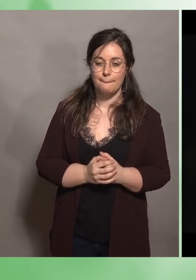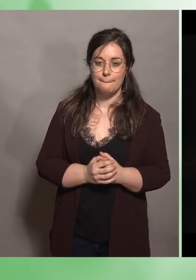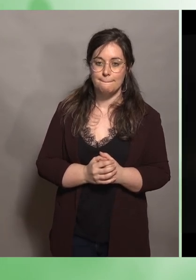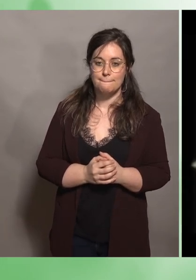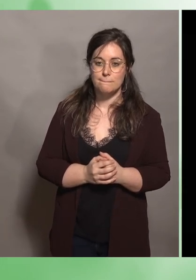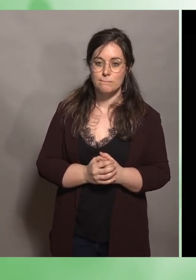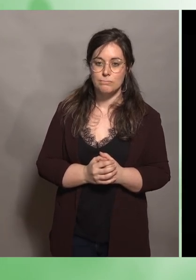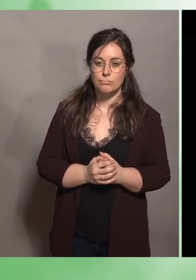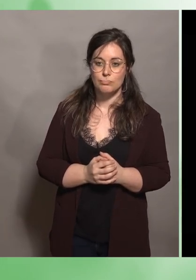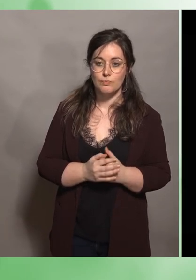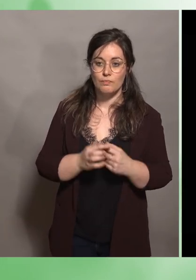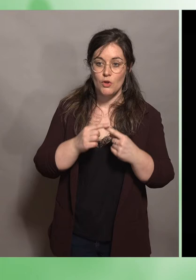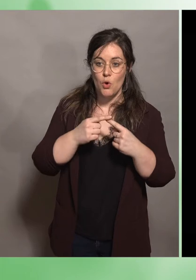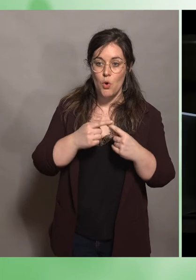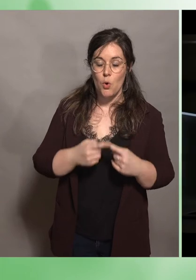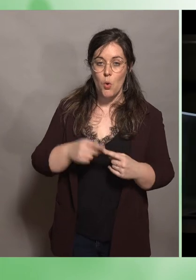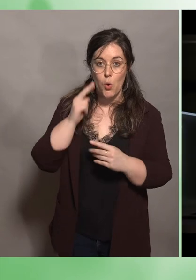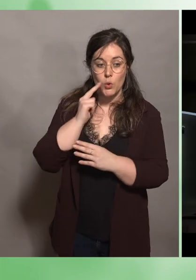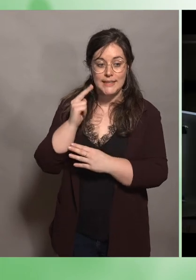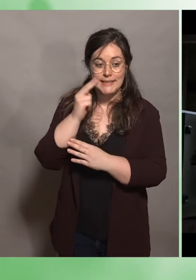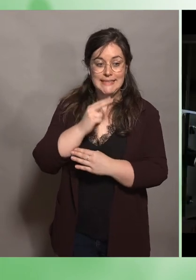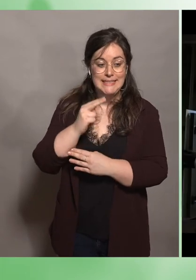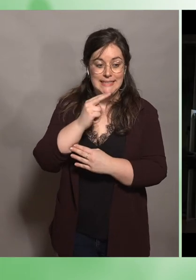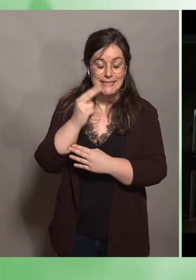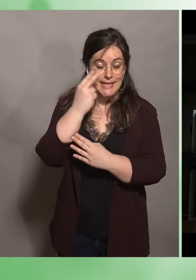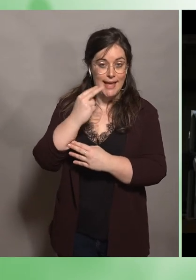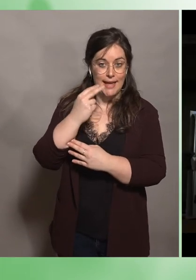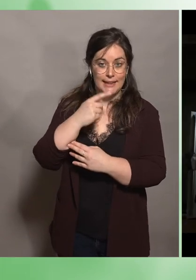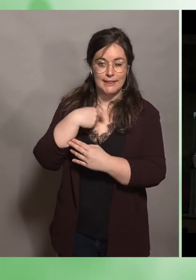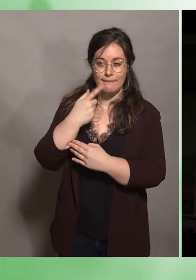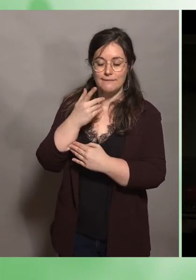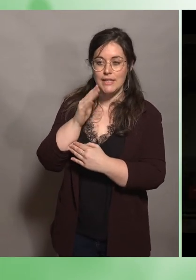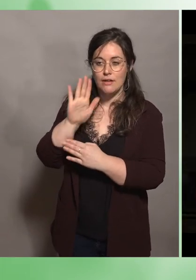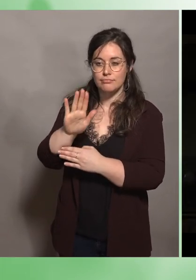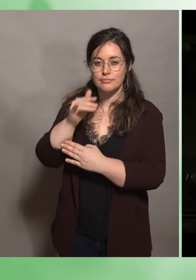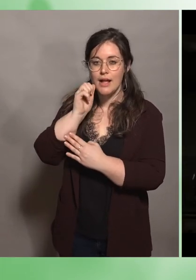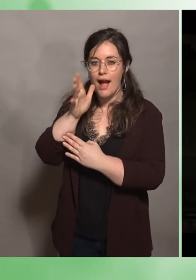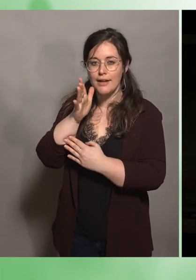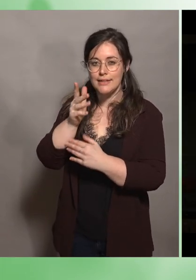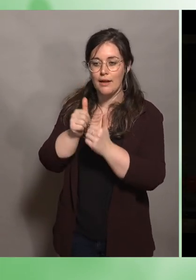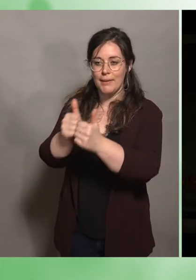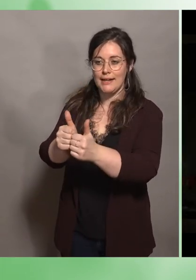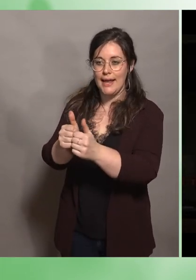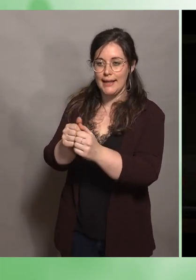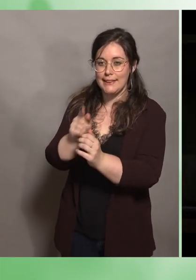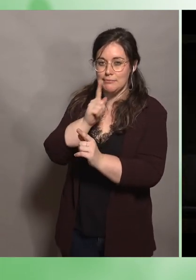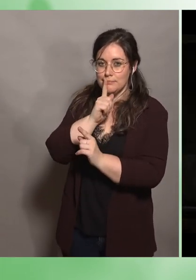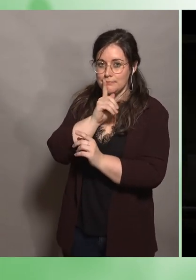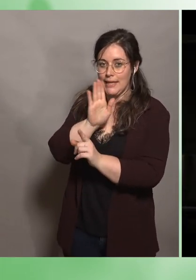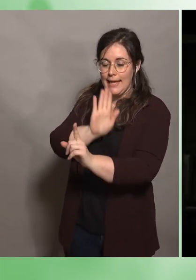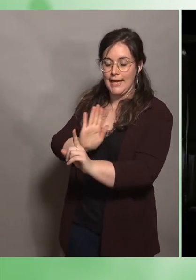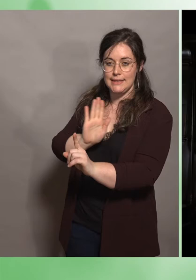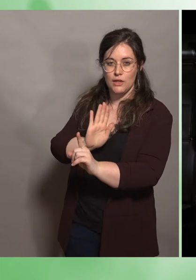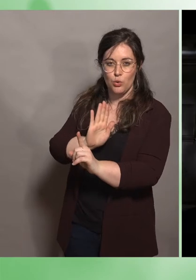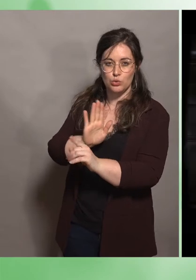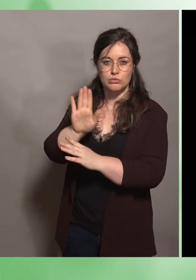Ohne uns zu sehen, sind wir Teil eures Alltags. Leise, im Hintergrund, um stets